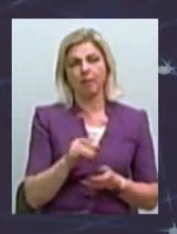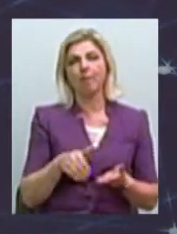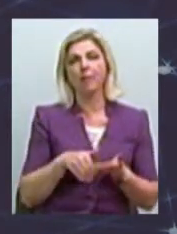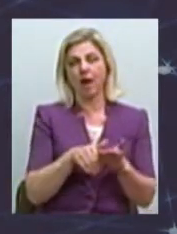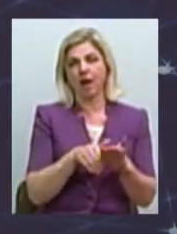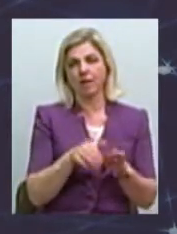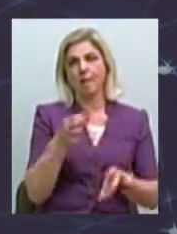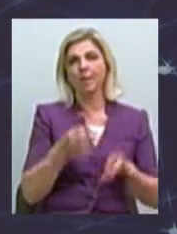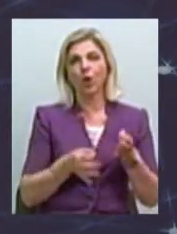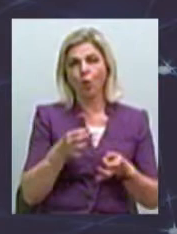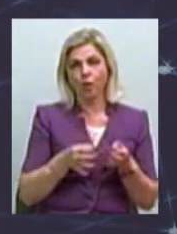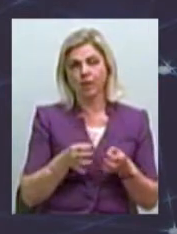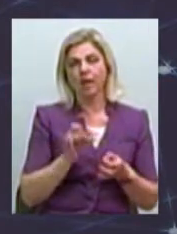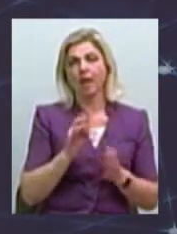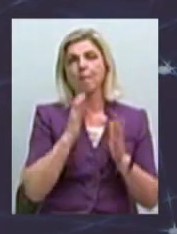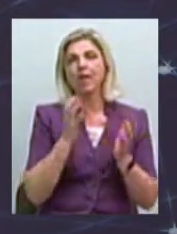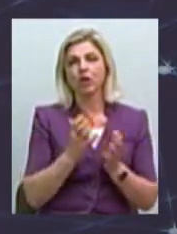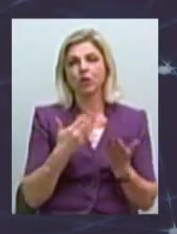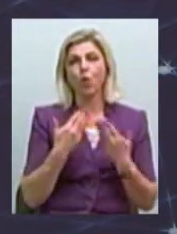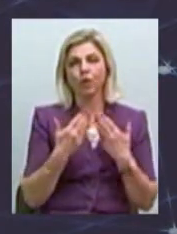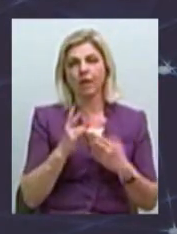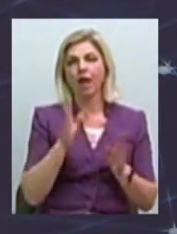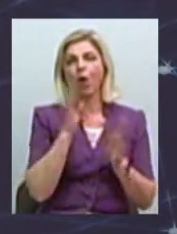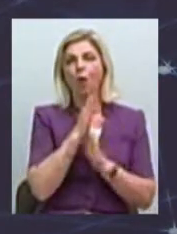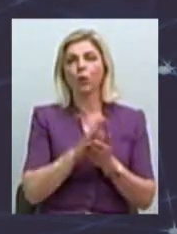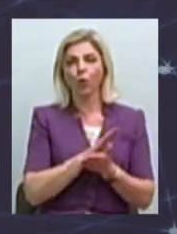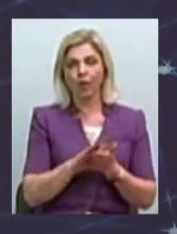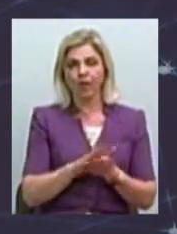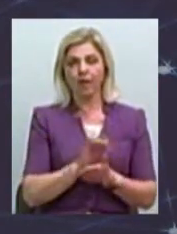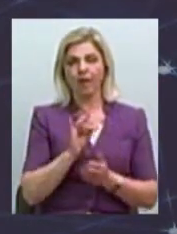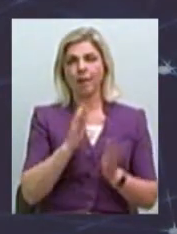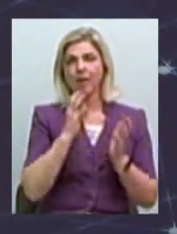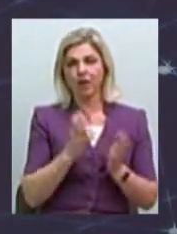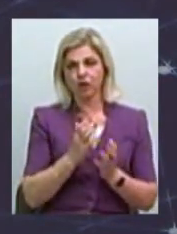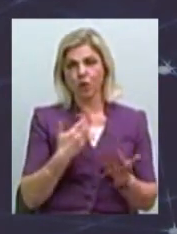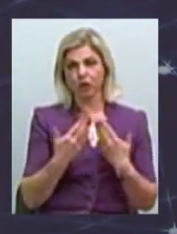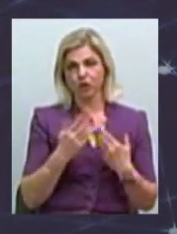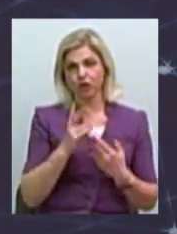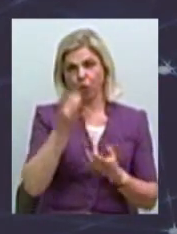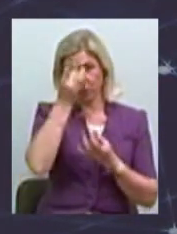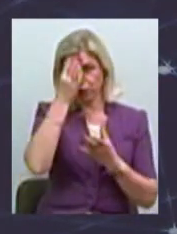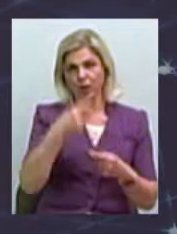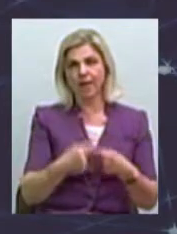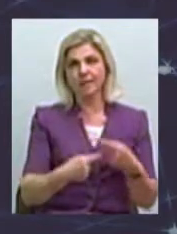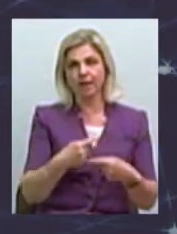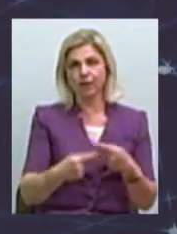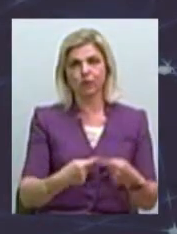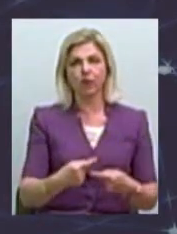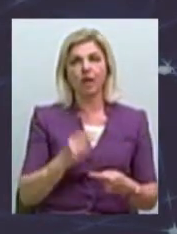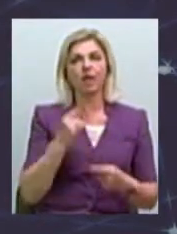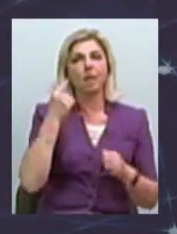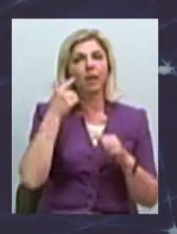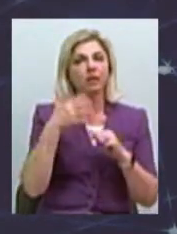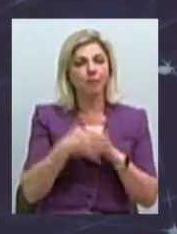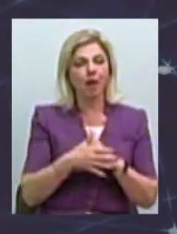помогать природе, и бережное отношение к экологии, и бережное отношение к культурному наследию, и